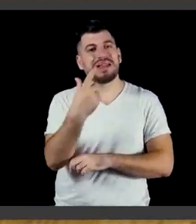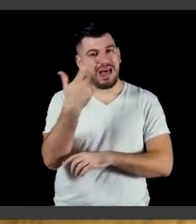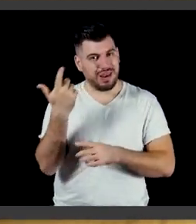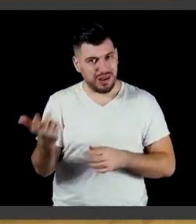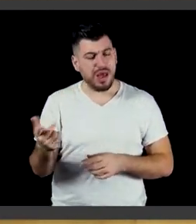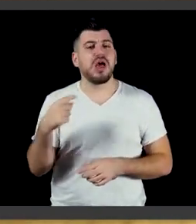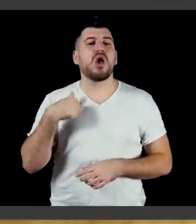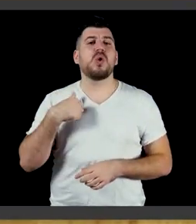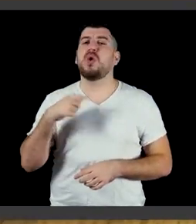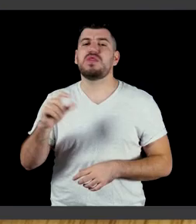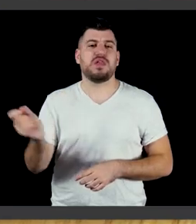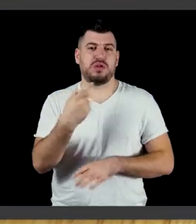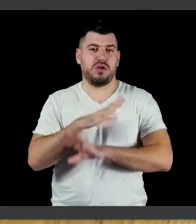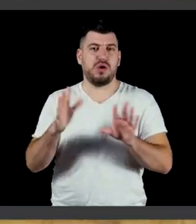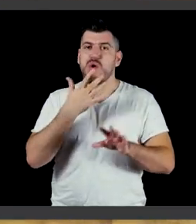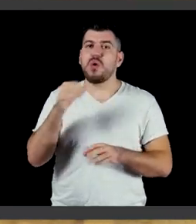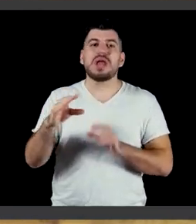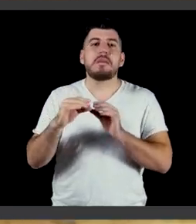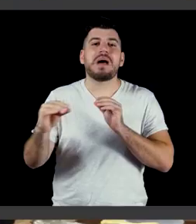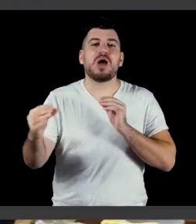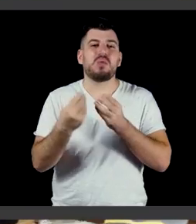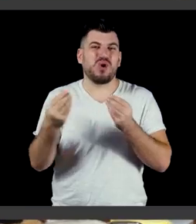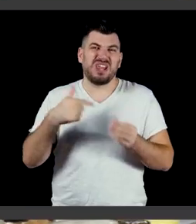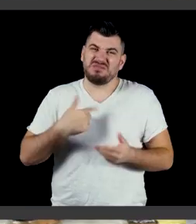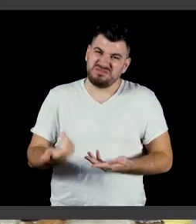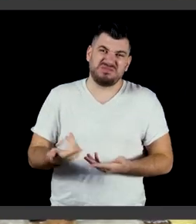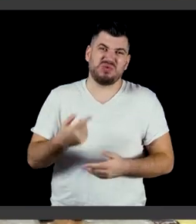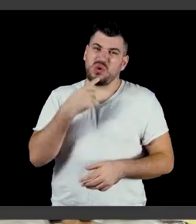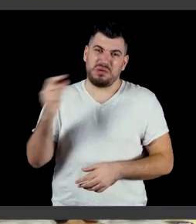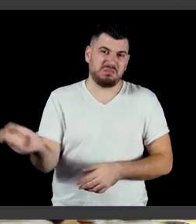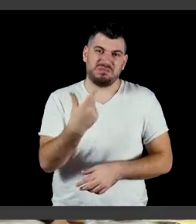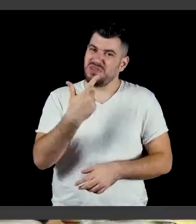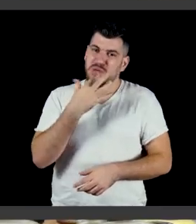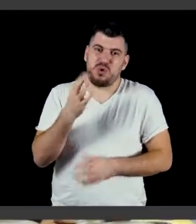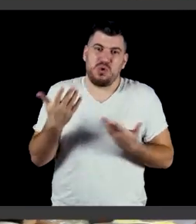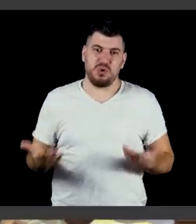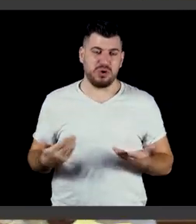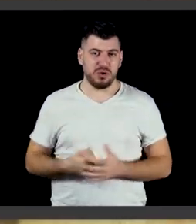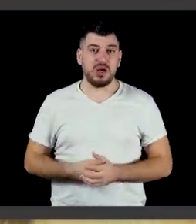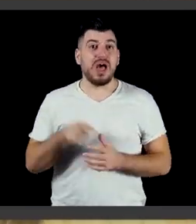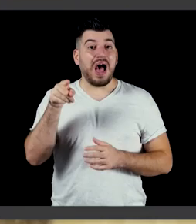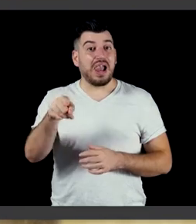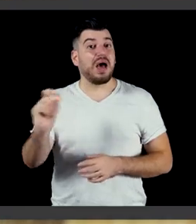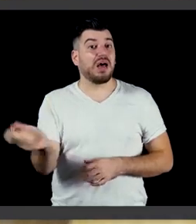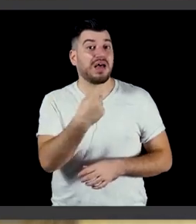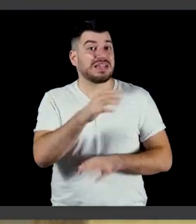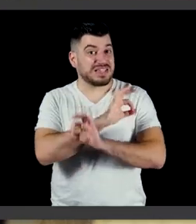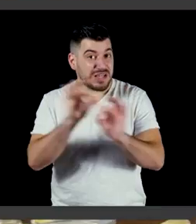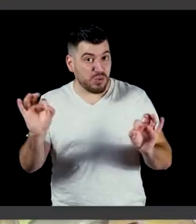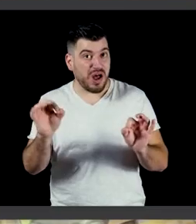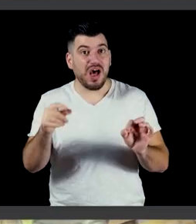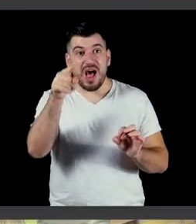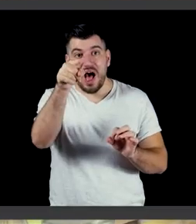πετάνε. Εγώ δεν θα το πετάξω γιατί είναι πάρα πολύ μαλακό και είναι αμαρτία να το διώξετε. Αυτό όμως που πρέπει οπωσδήποτε να πετάξω εδώ πέρα είναι αυτό το